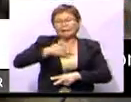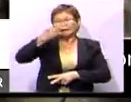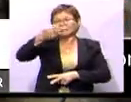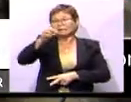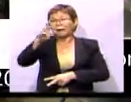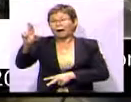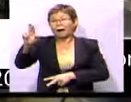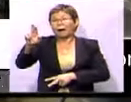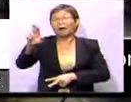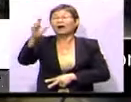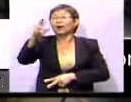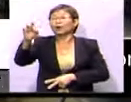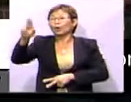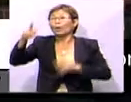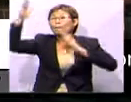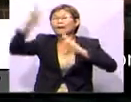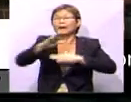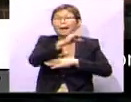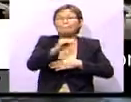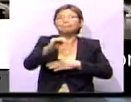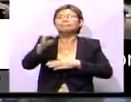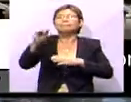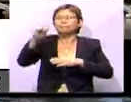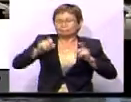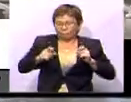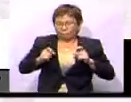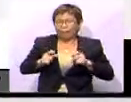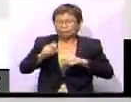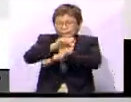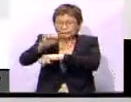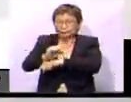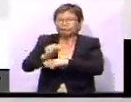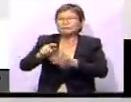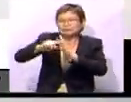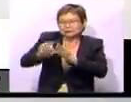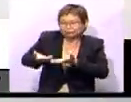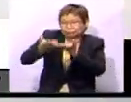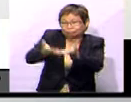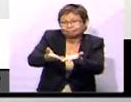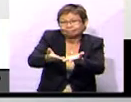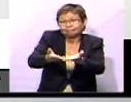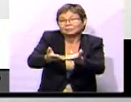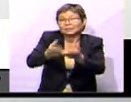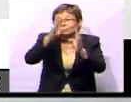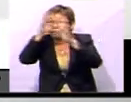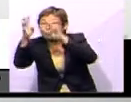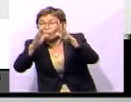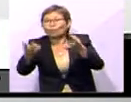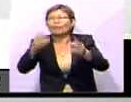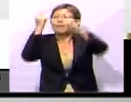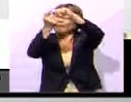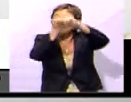Malaysia dan HSR Private Limited Singapura mengumumkan mula menerima tawaran bagi pakej mereka bentuk,